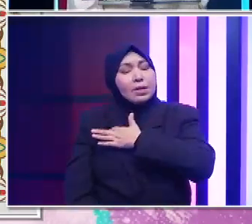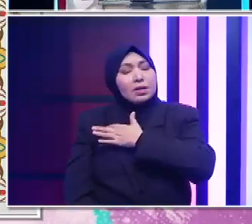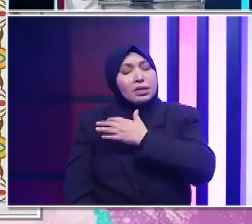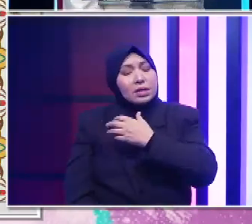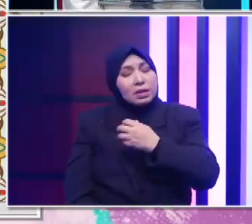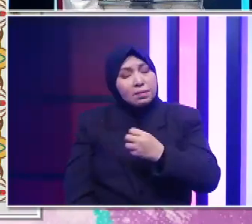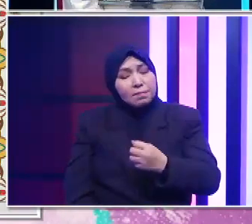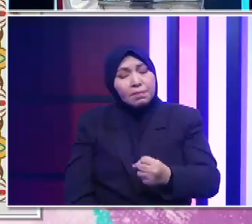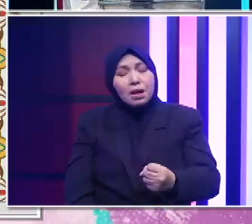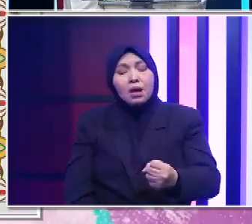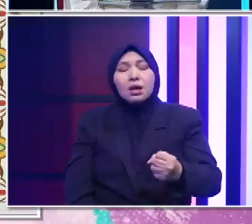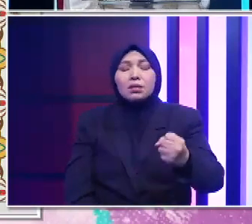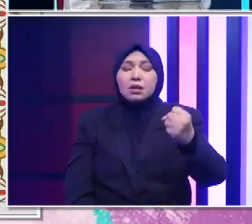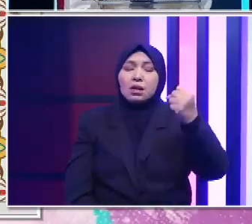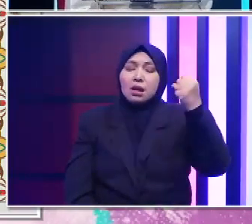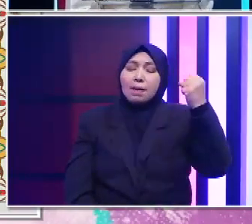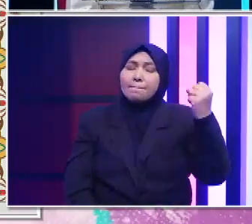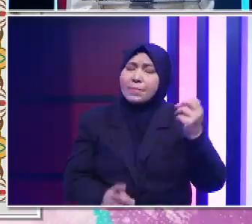ayyuhalladzina amanu